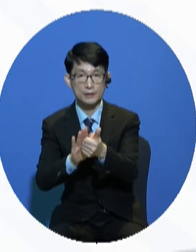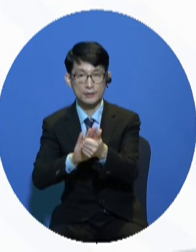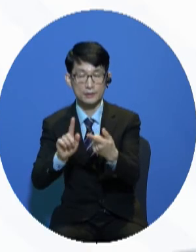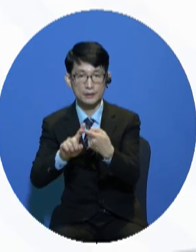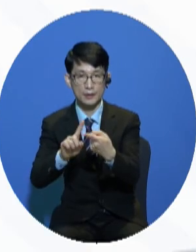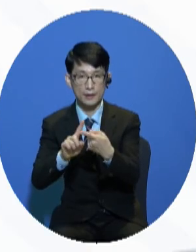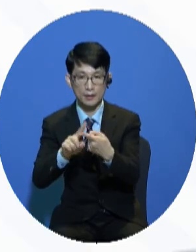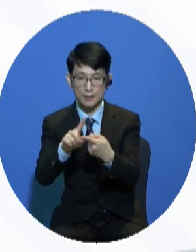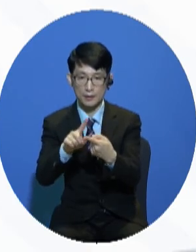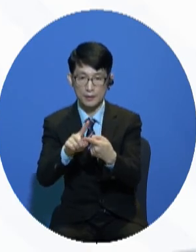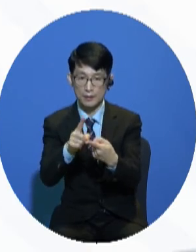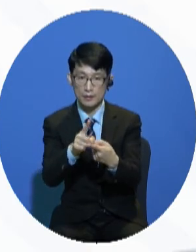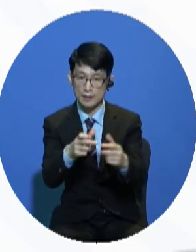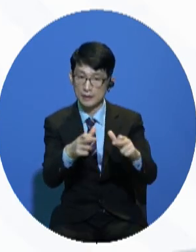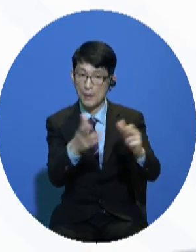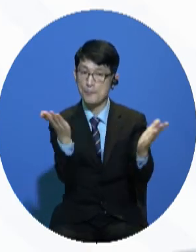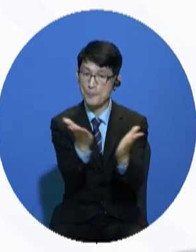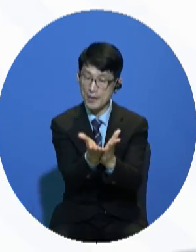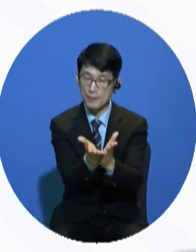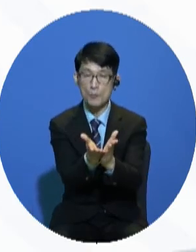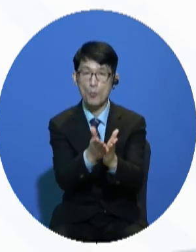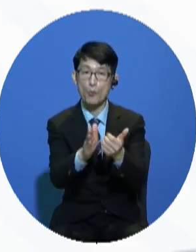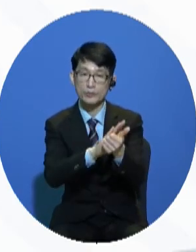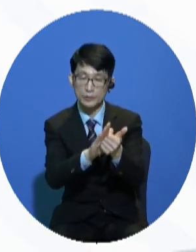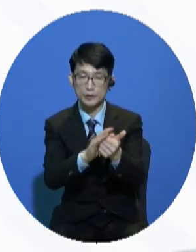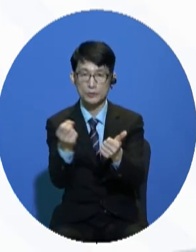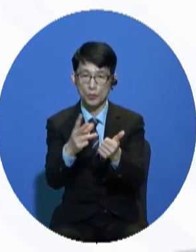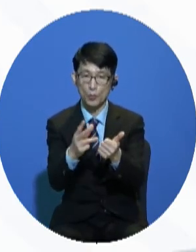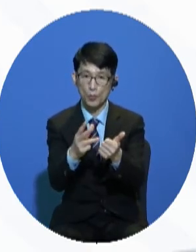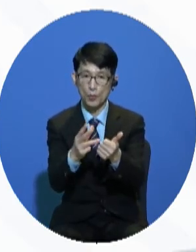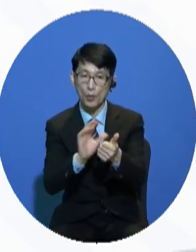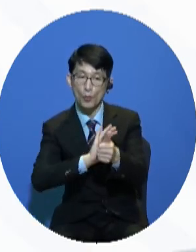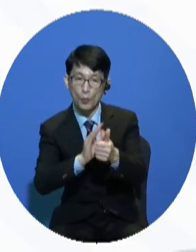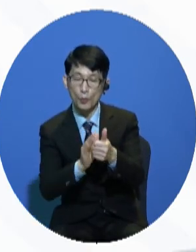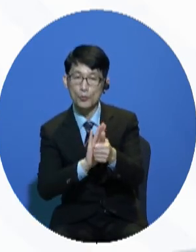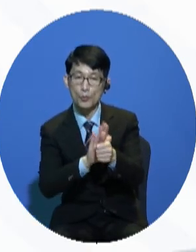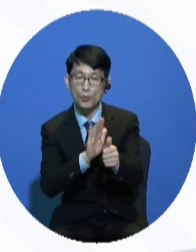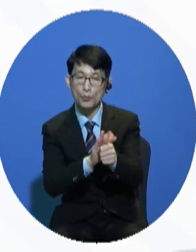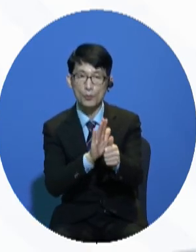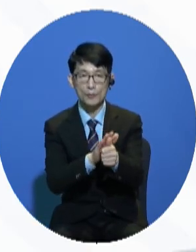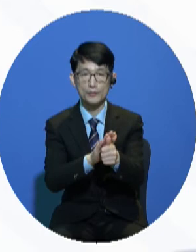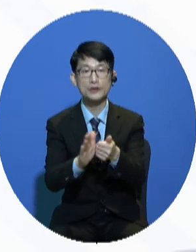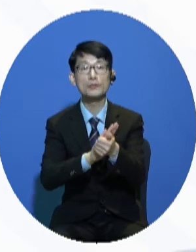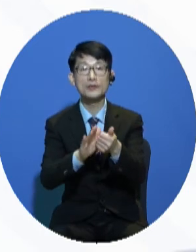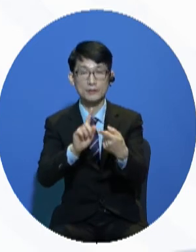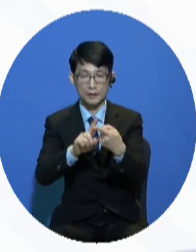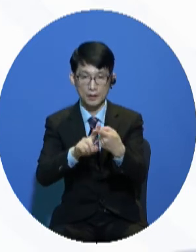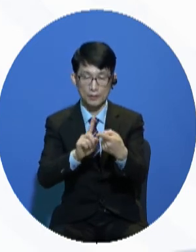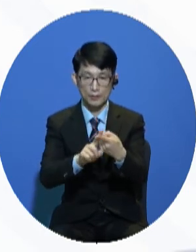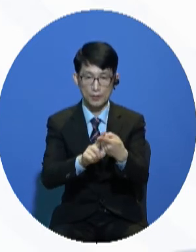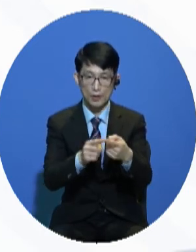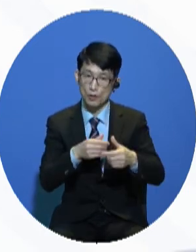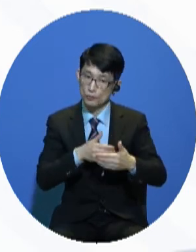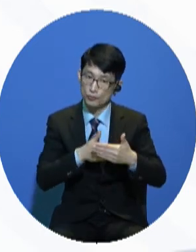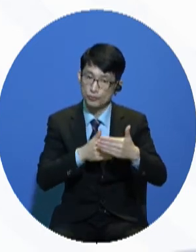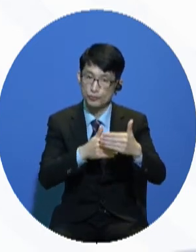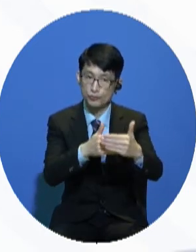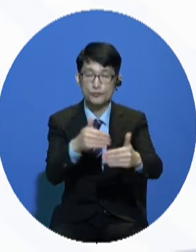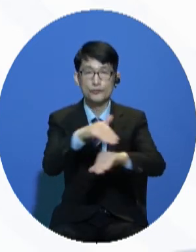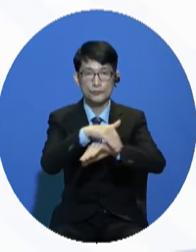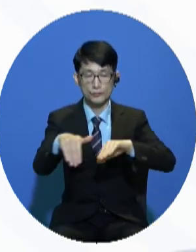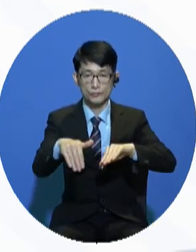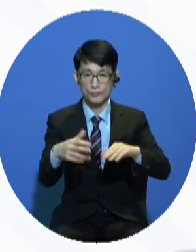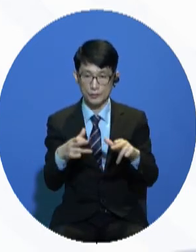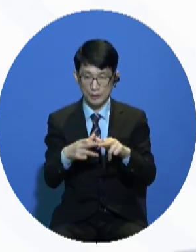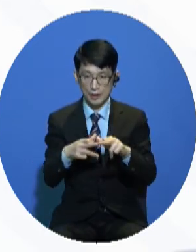그 맞춤형 복지 서비스, 그리고 지역사회 통합 돌봄 체계 도입, 뭐 이런 것들을 추진하고 있는데요. 아마 이런 것들을 추진하기 위해서라도